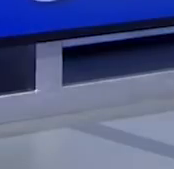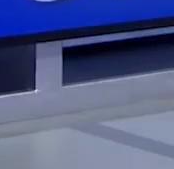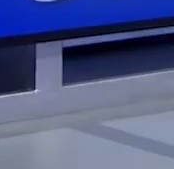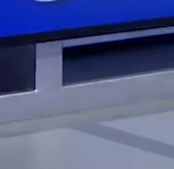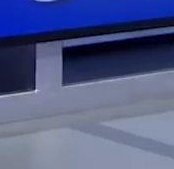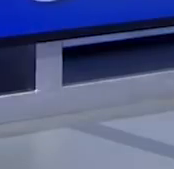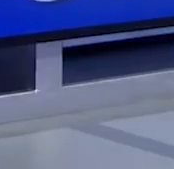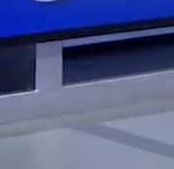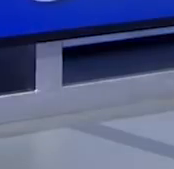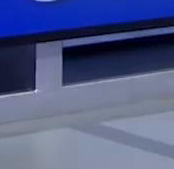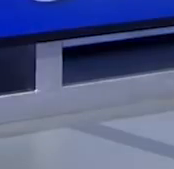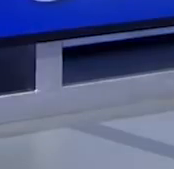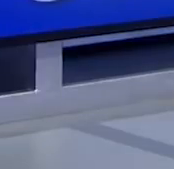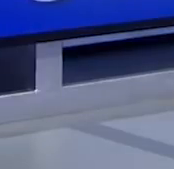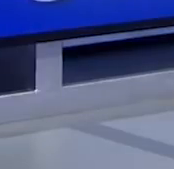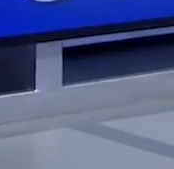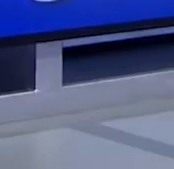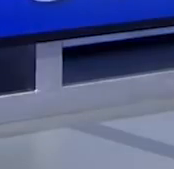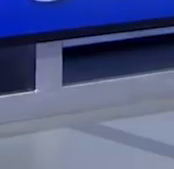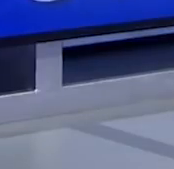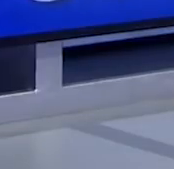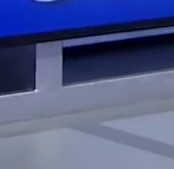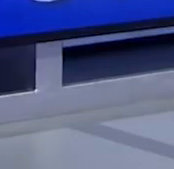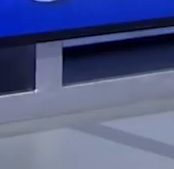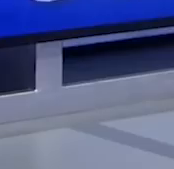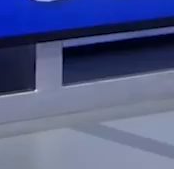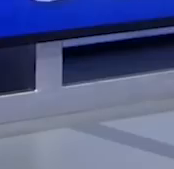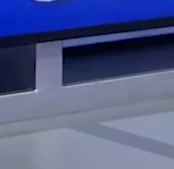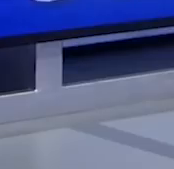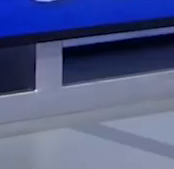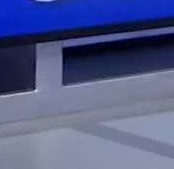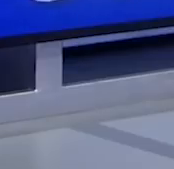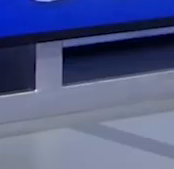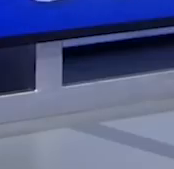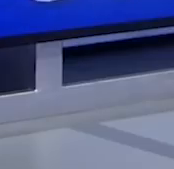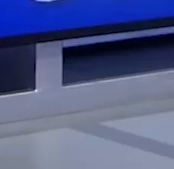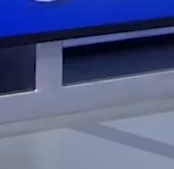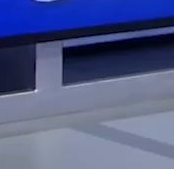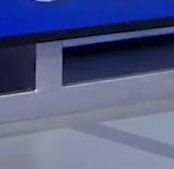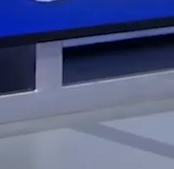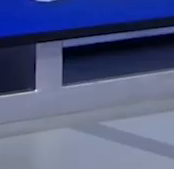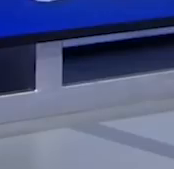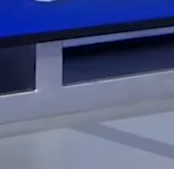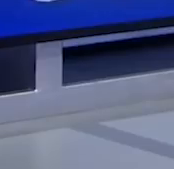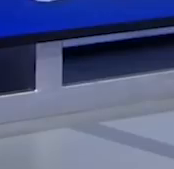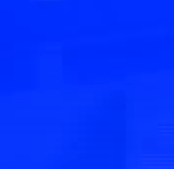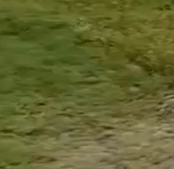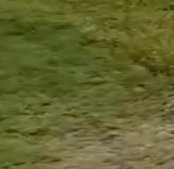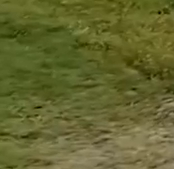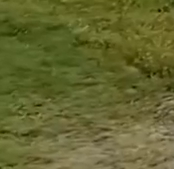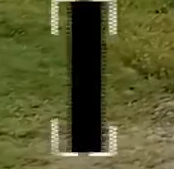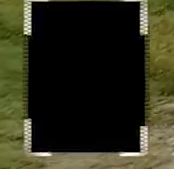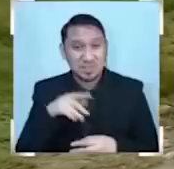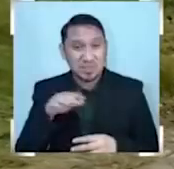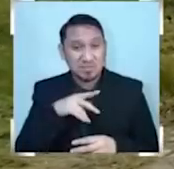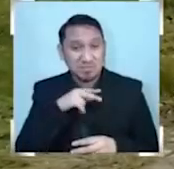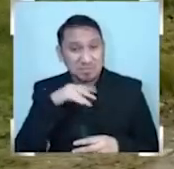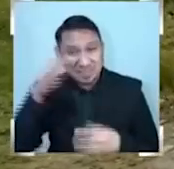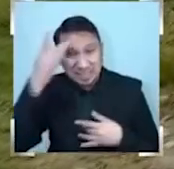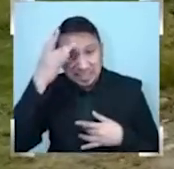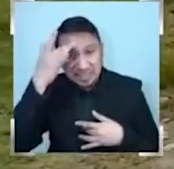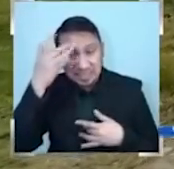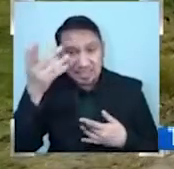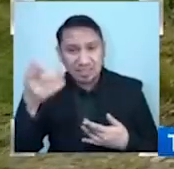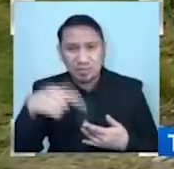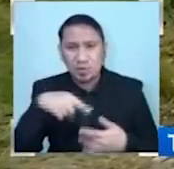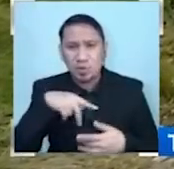Problema ngayon sa 5 bayan sa Cotabato ang hawahan ng African swine fever sa mga baboy. Sa bayan ng Tulunan, 50 baboy ang nagpositibo